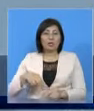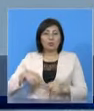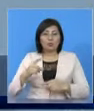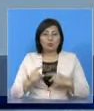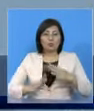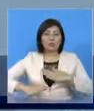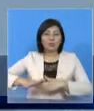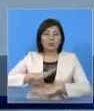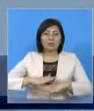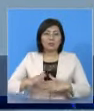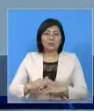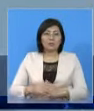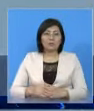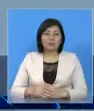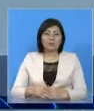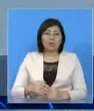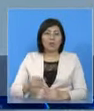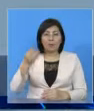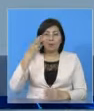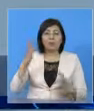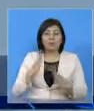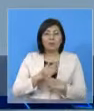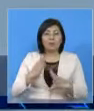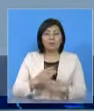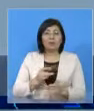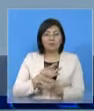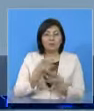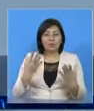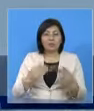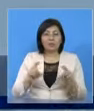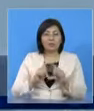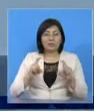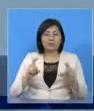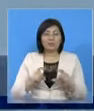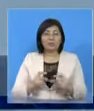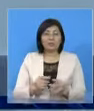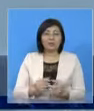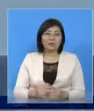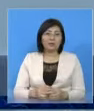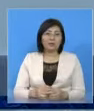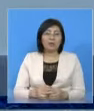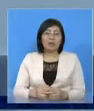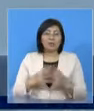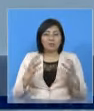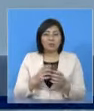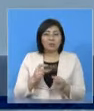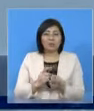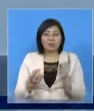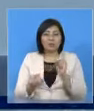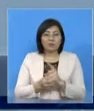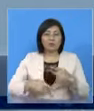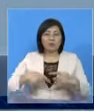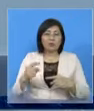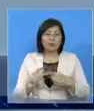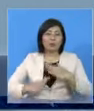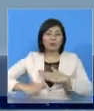номинациясы. Білім, экология, немесе мәдениет нысандарды қалпына келтіру, және тағы басқа өзін туған